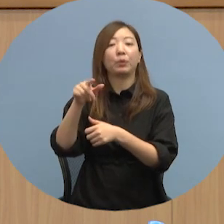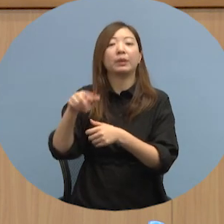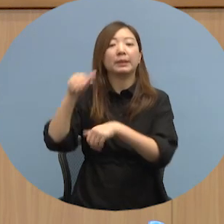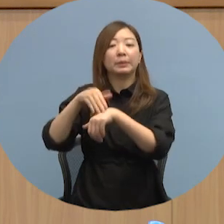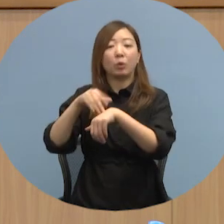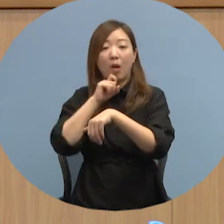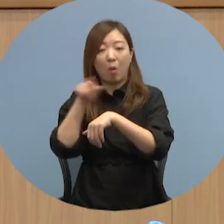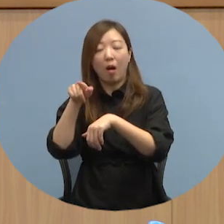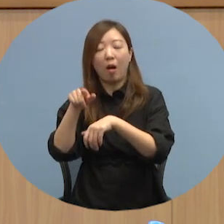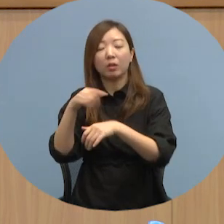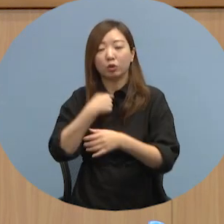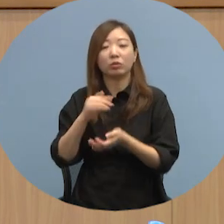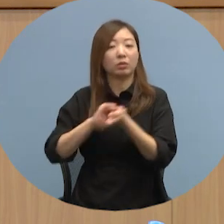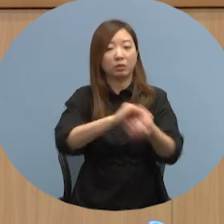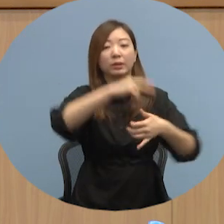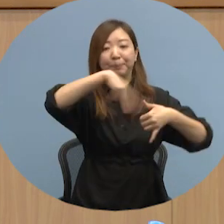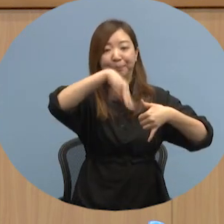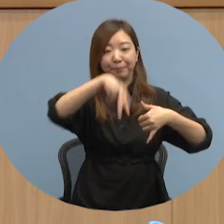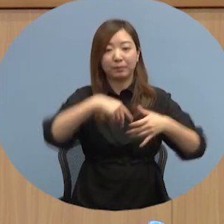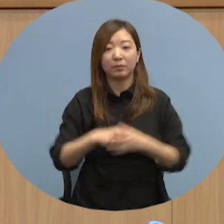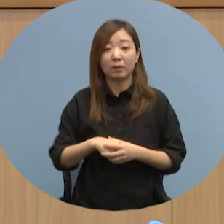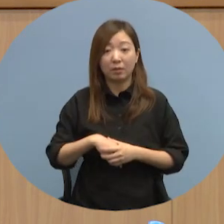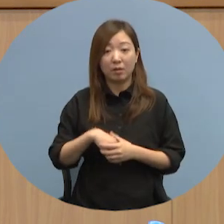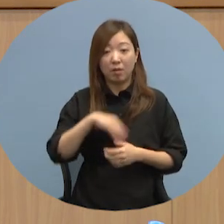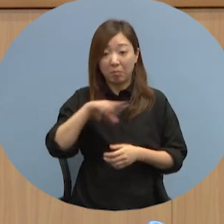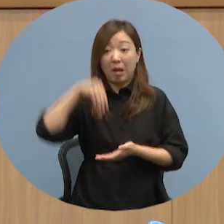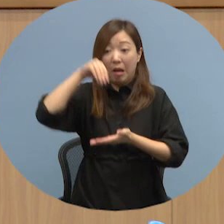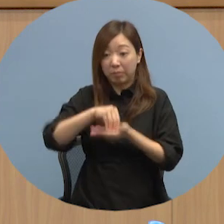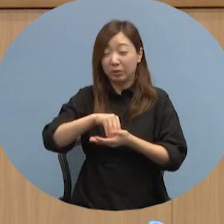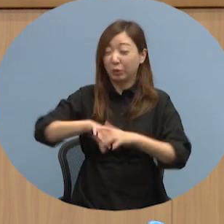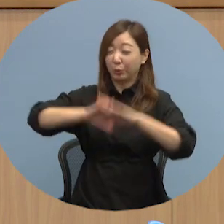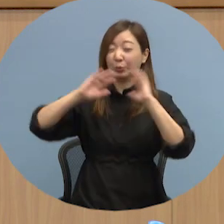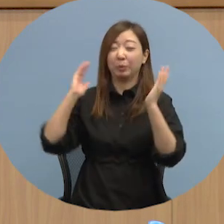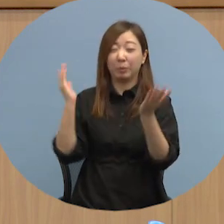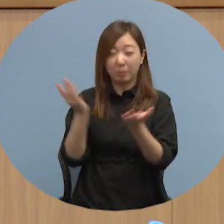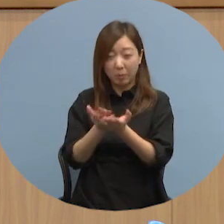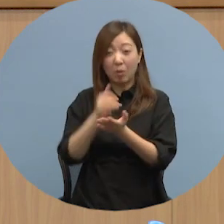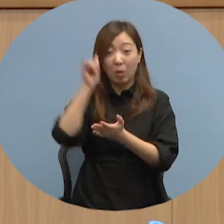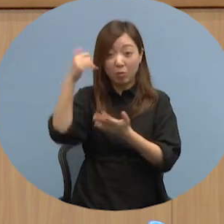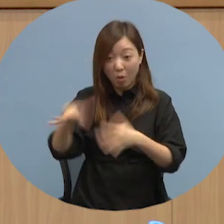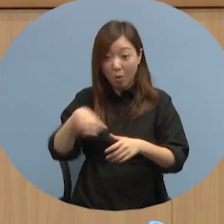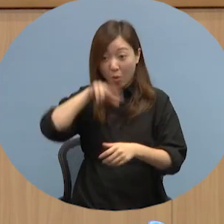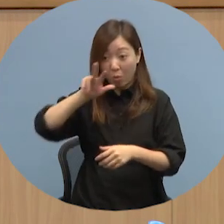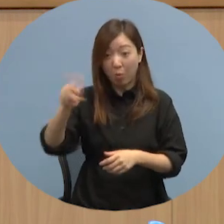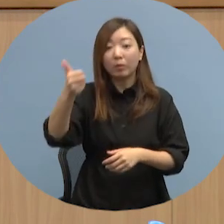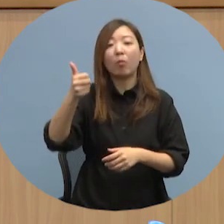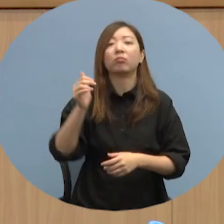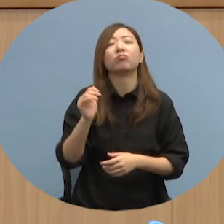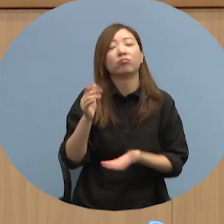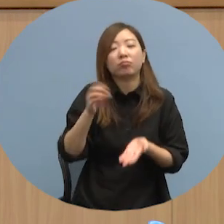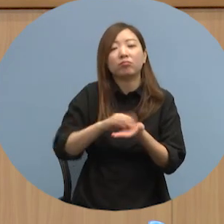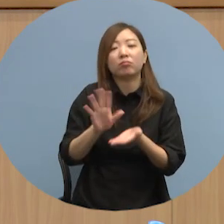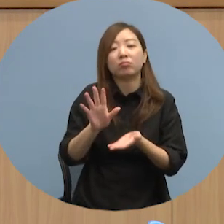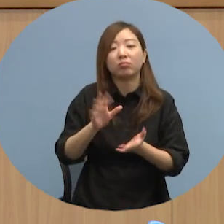嘅。但係我哋都唔係好肯定咧，係咪所有嘅暴露嘅人士咧都俾我哋揾到，咁所以因為咁嘅情